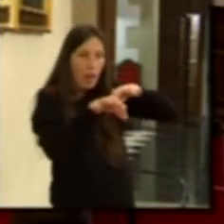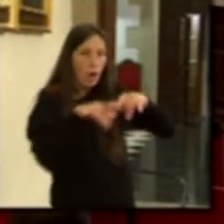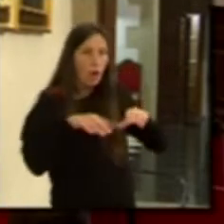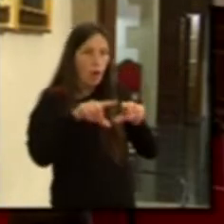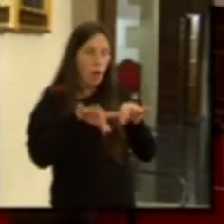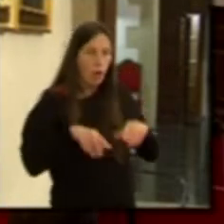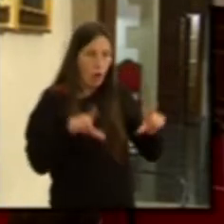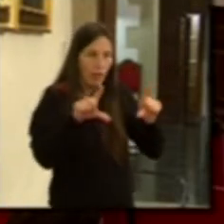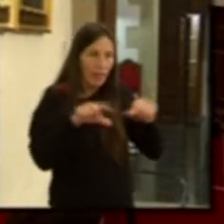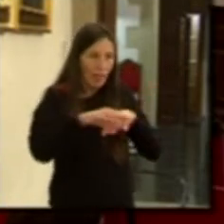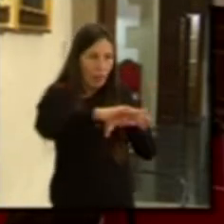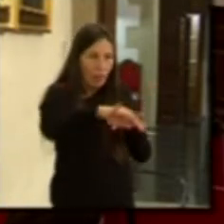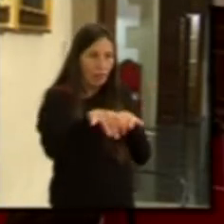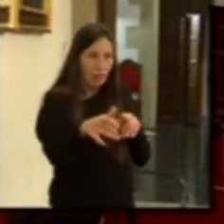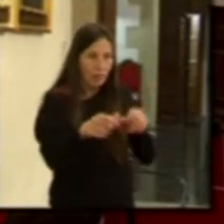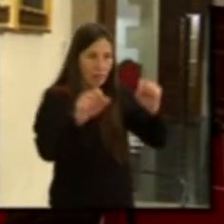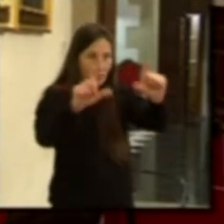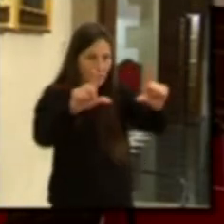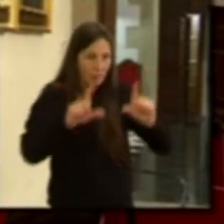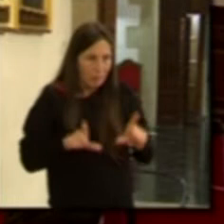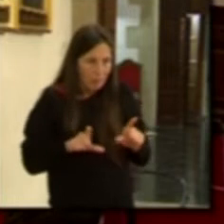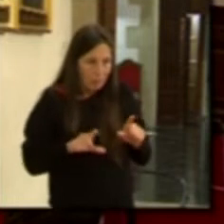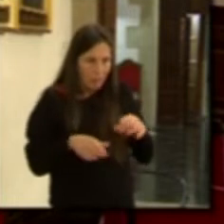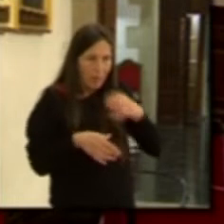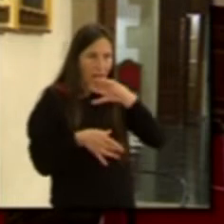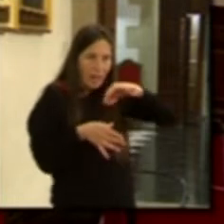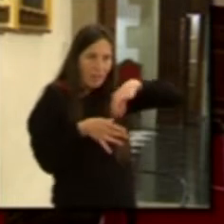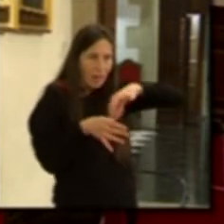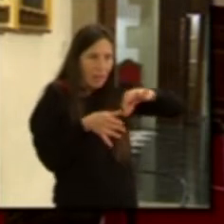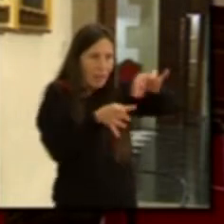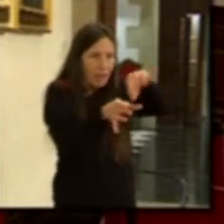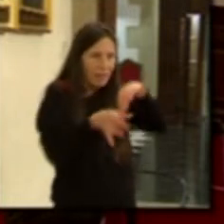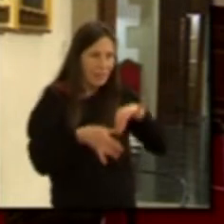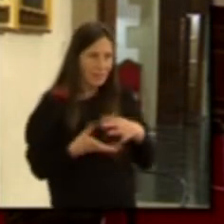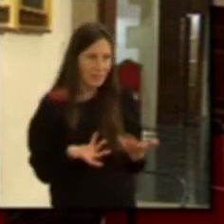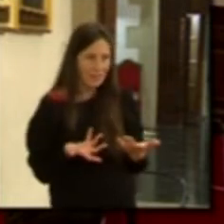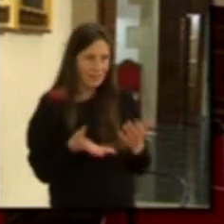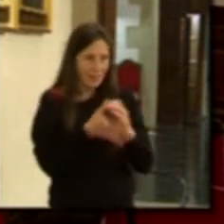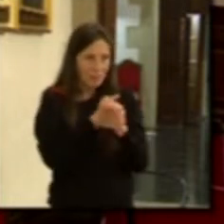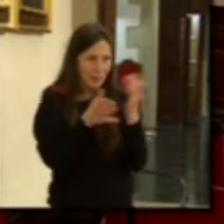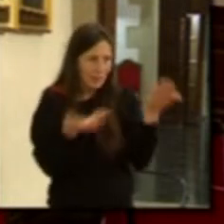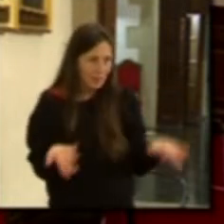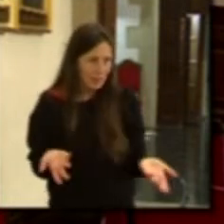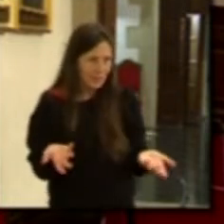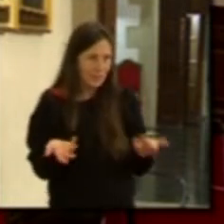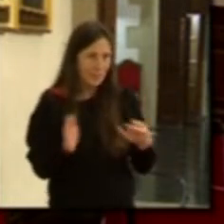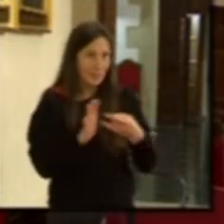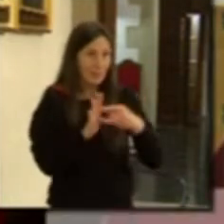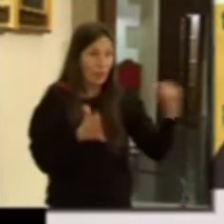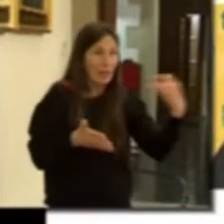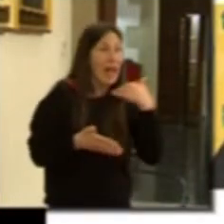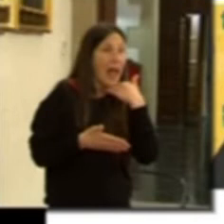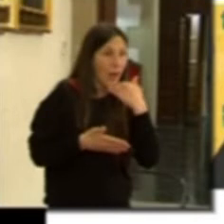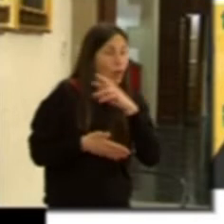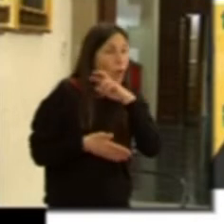perquè no es pot fer. Ara ja tenim una situació una mica diferent, però no tenim la llibertat que teníem abans. La tecnologia té un